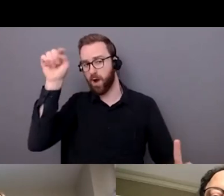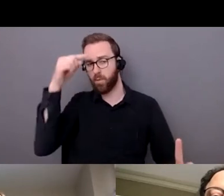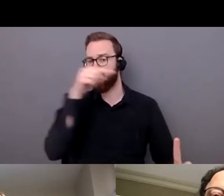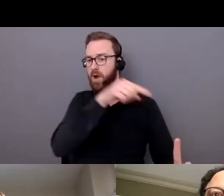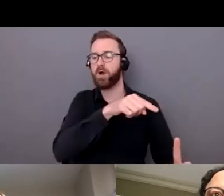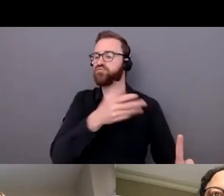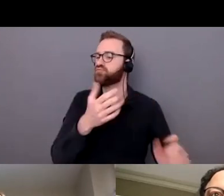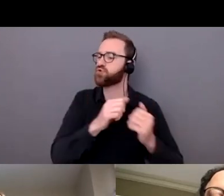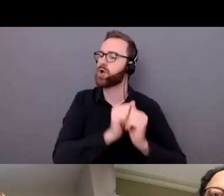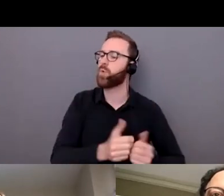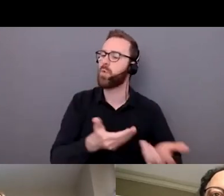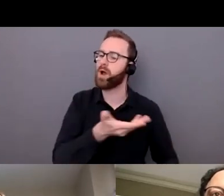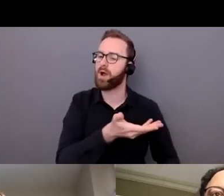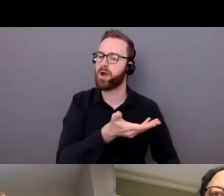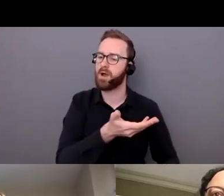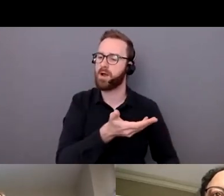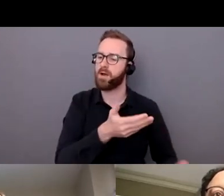Sylvain?